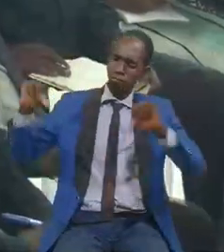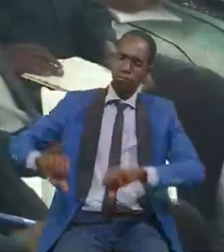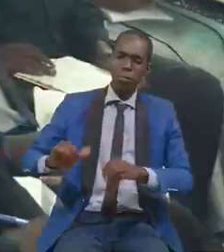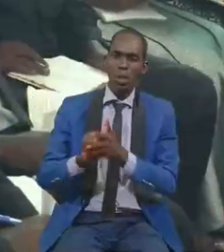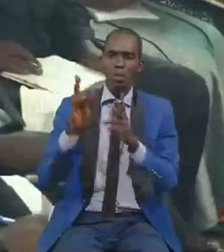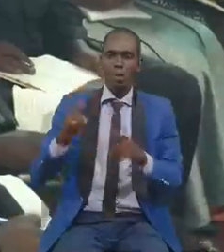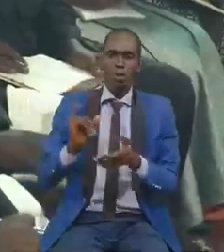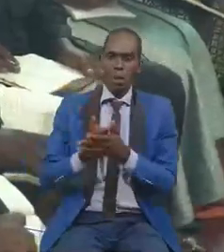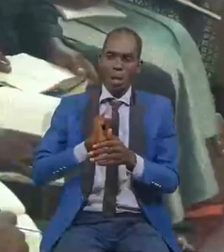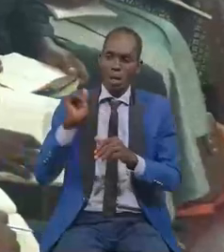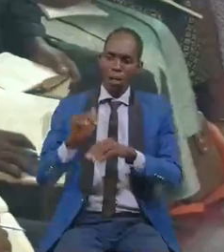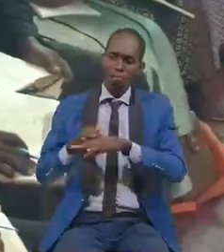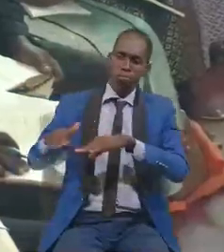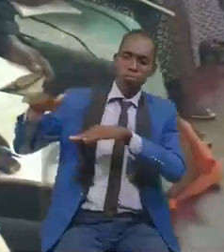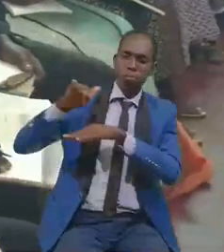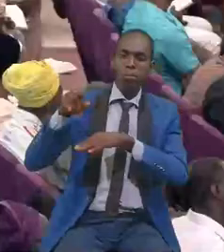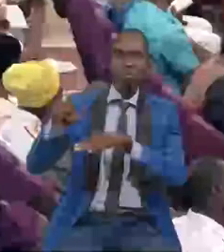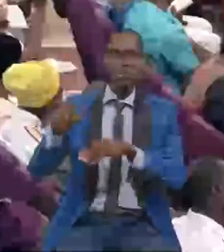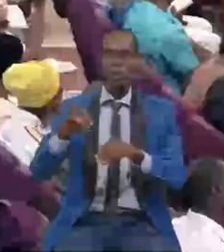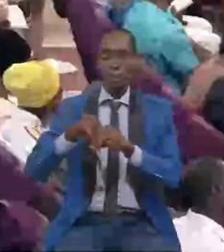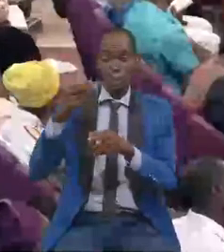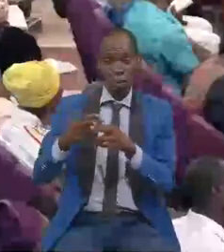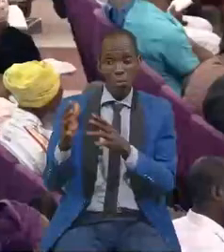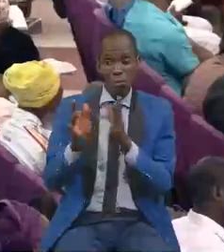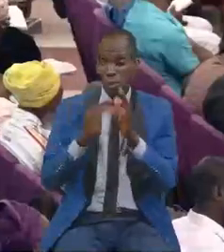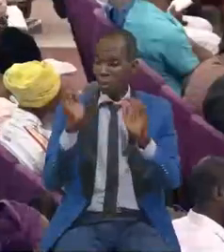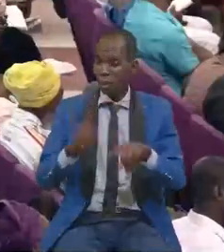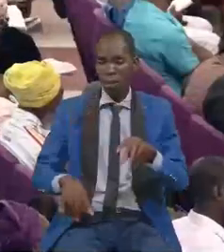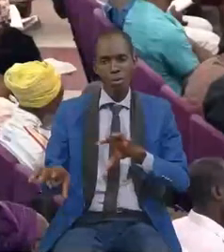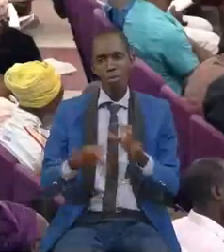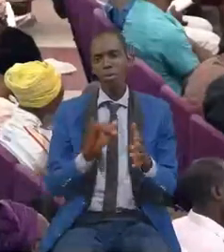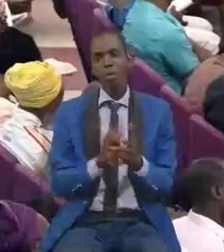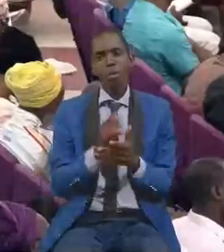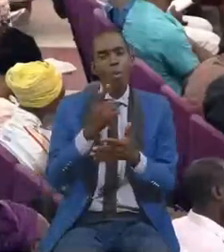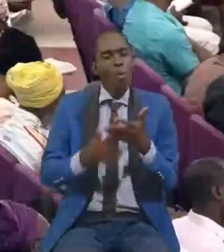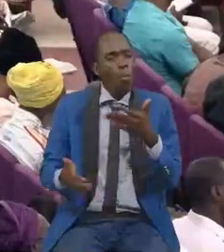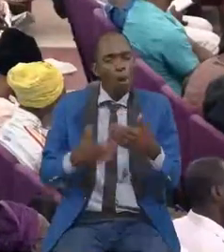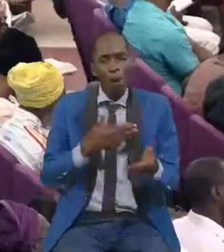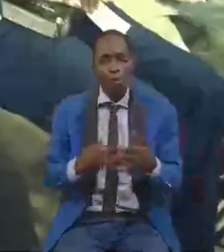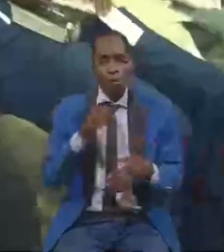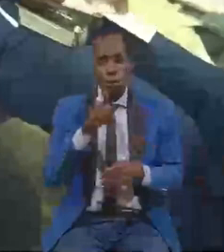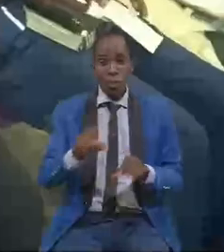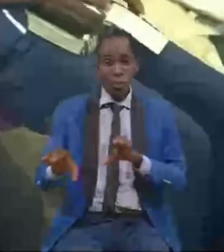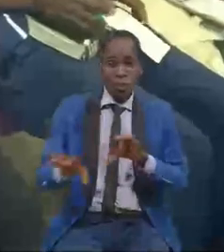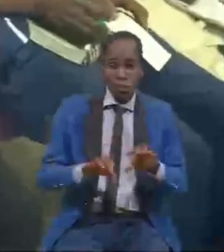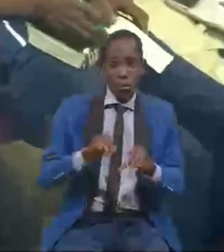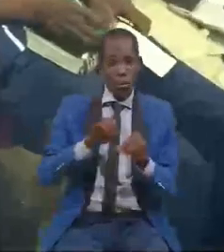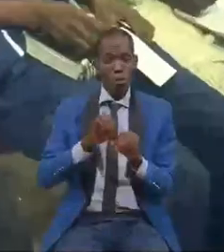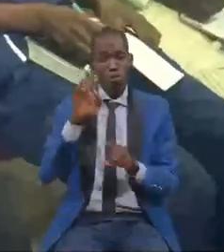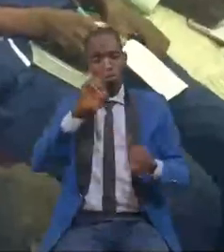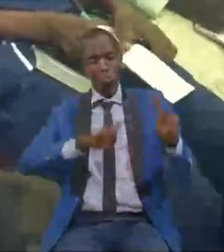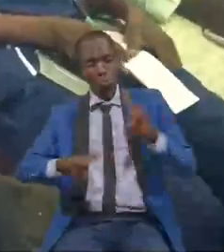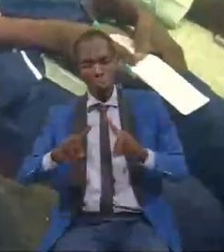place. Tu ne peux pas faire cela au nom de Jésus. Alors, c'est dit que, et quoi que vous fassiez en parole ou en